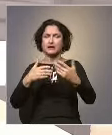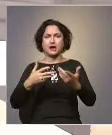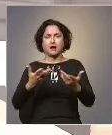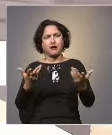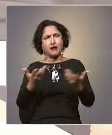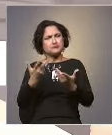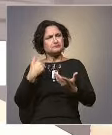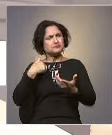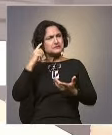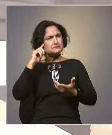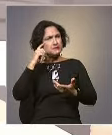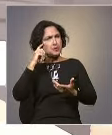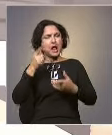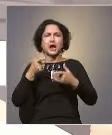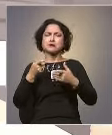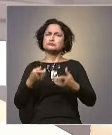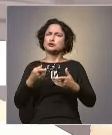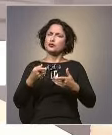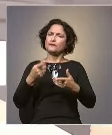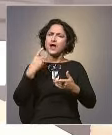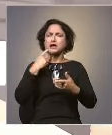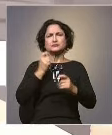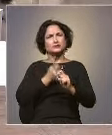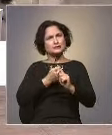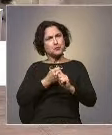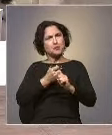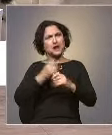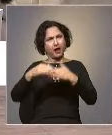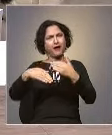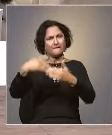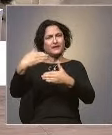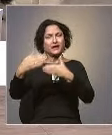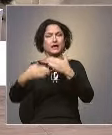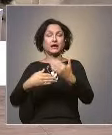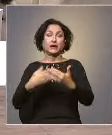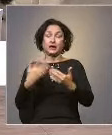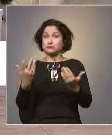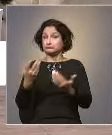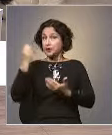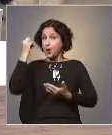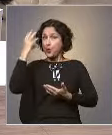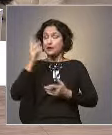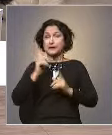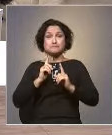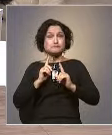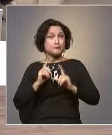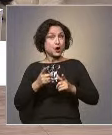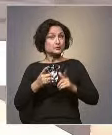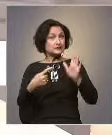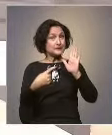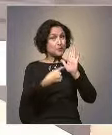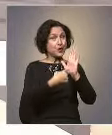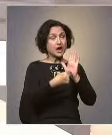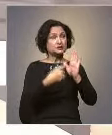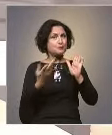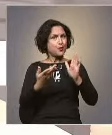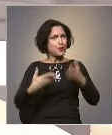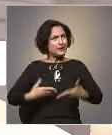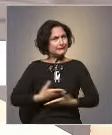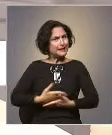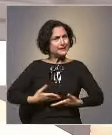пак да по някакъв начин да се регулира в бъдеще. Или може пък науката да бъде представена по по-интересен начин. Ами и това зависи от нас